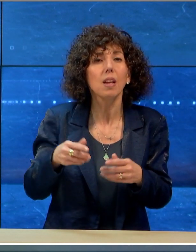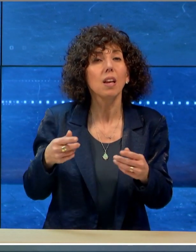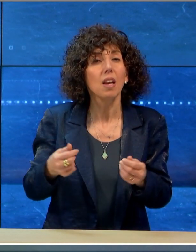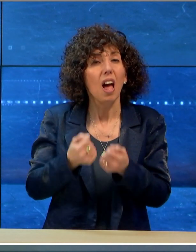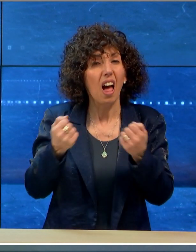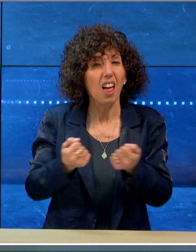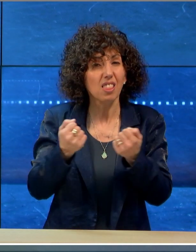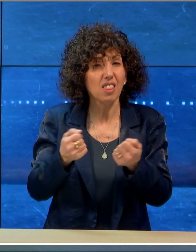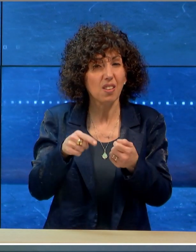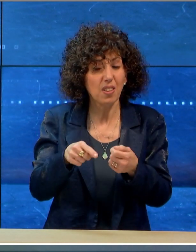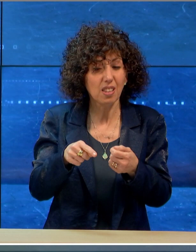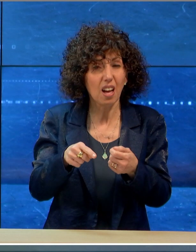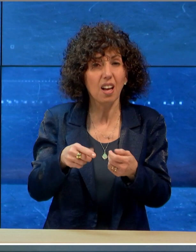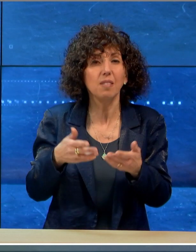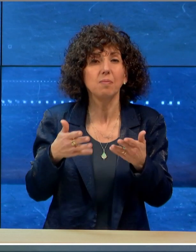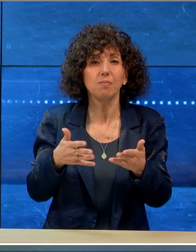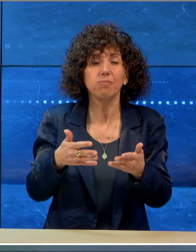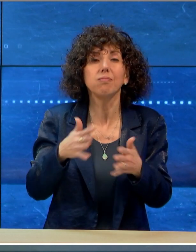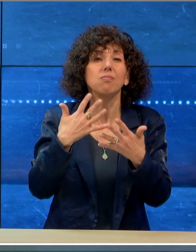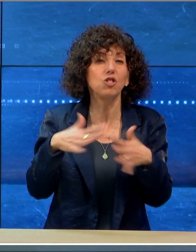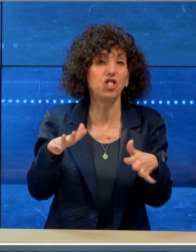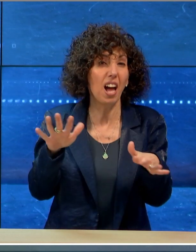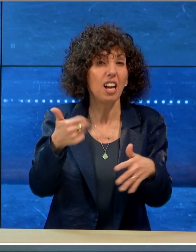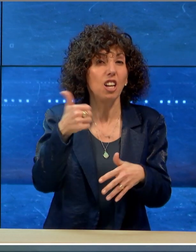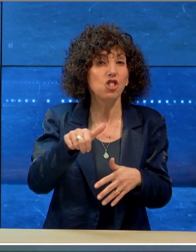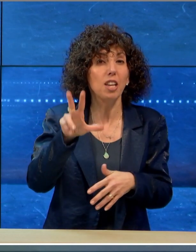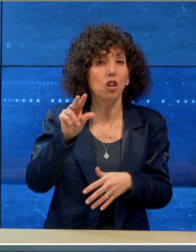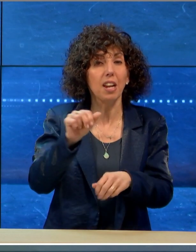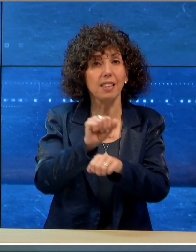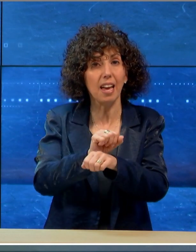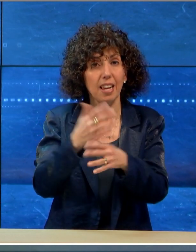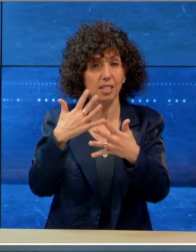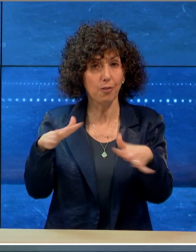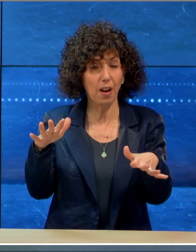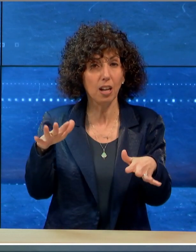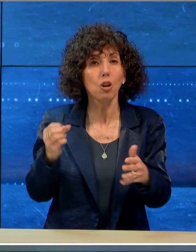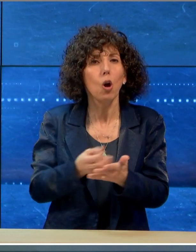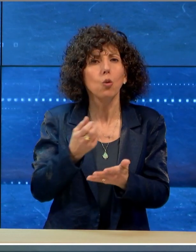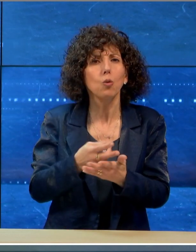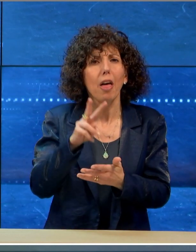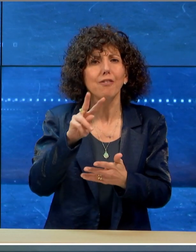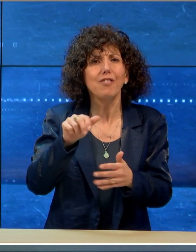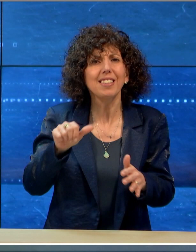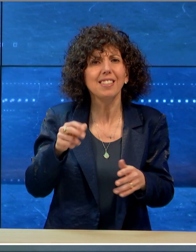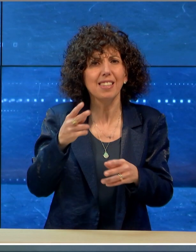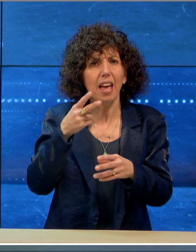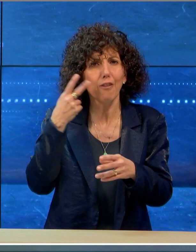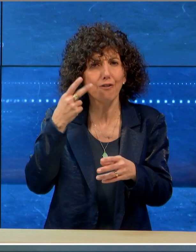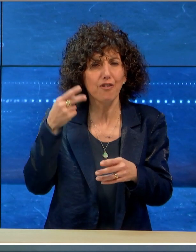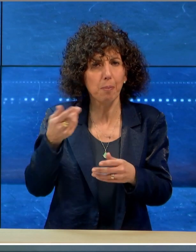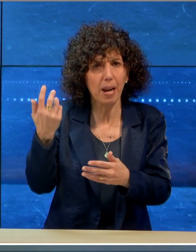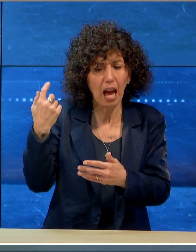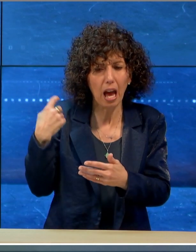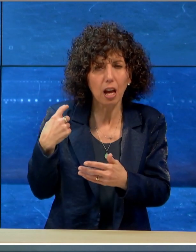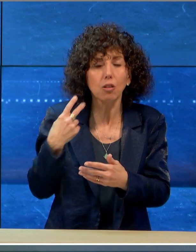l'attività Segue i 130 arresti che il 26 febbraio scorso hanno